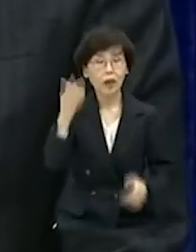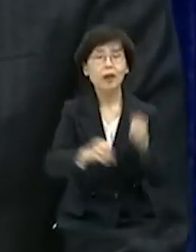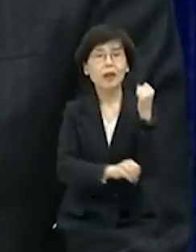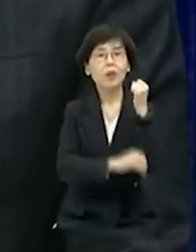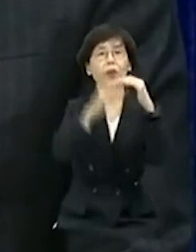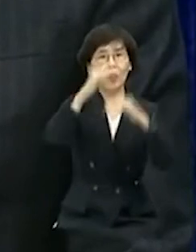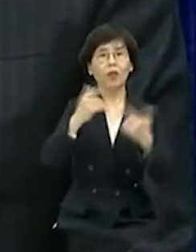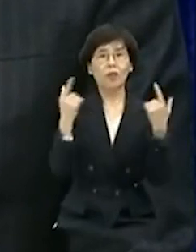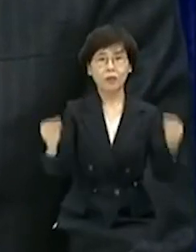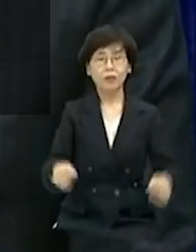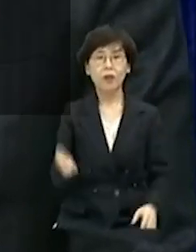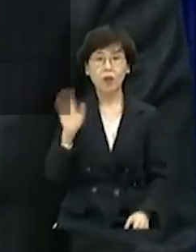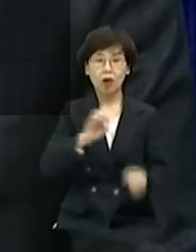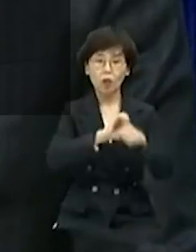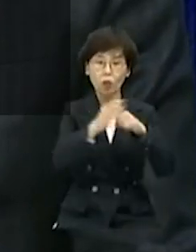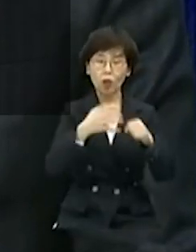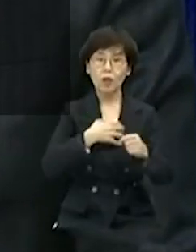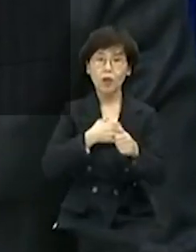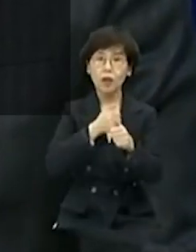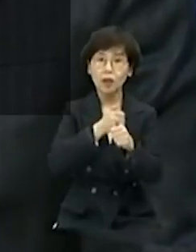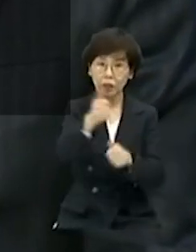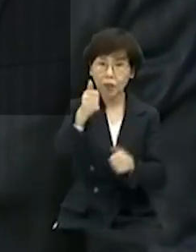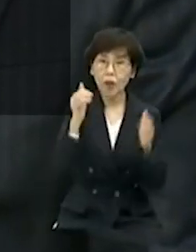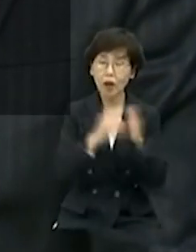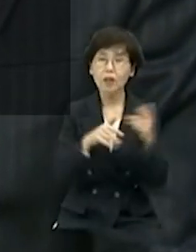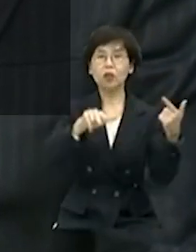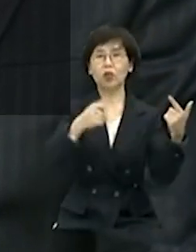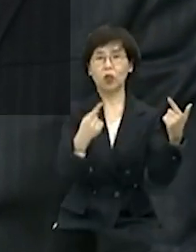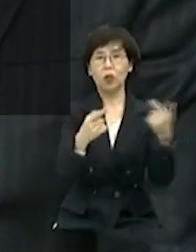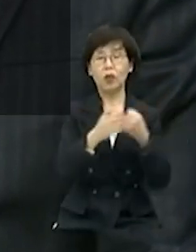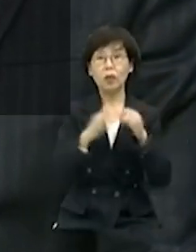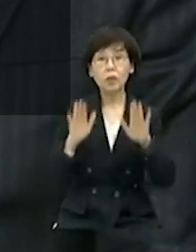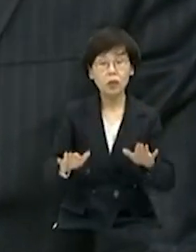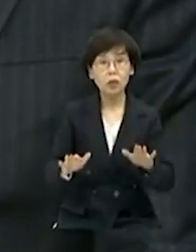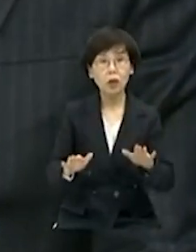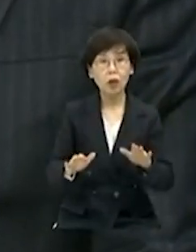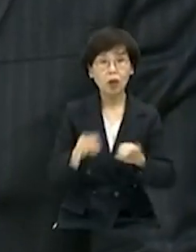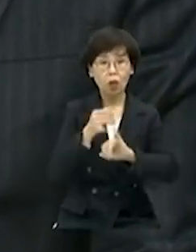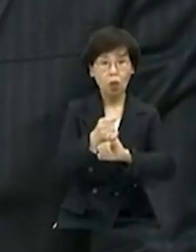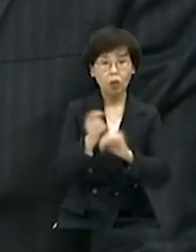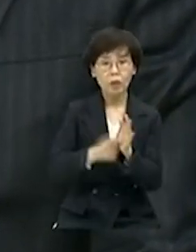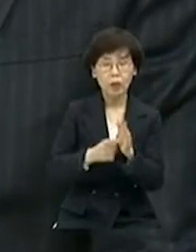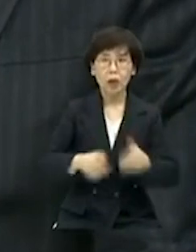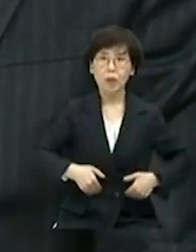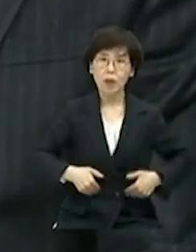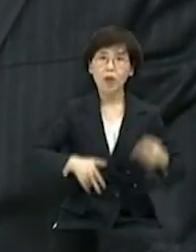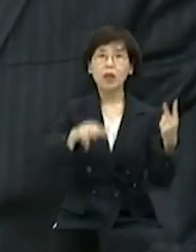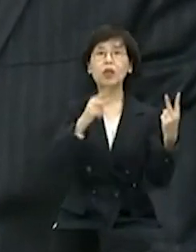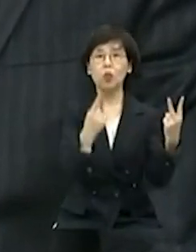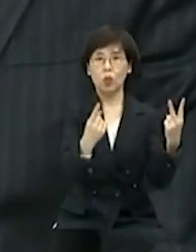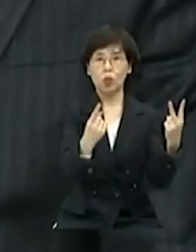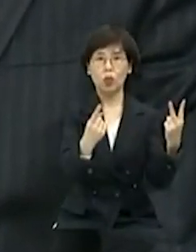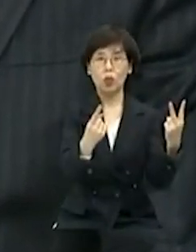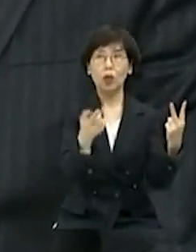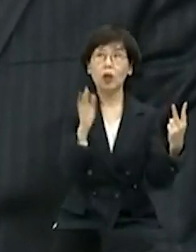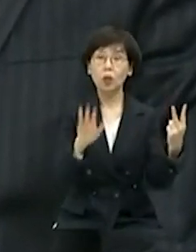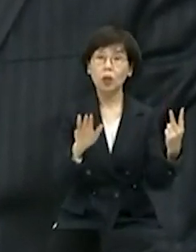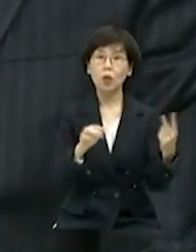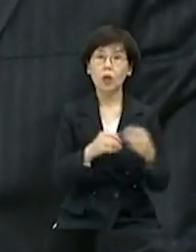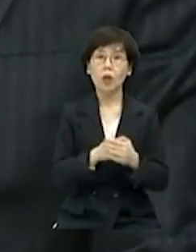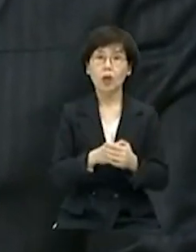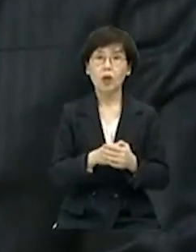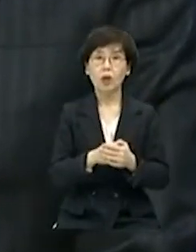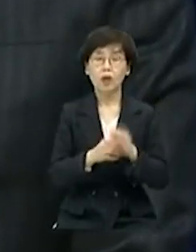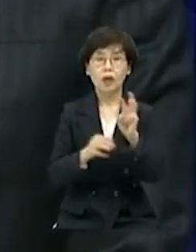기본적으로 내용은 그렇습니다. 근데 코로나 위기 극복 시까지 6조이기 때문에 지금 당장 필요한 것은 저는 한 2조만 넣어도 30조가